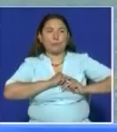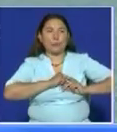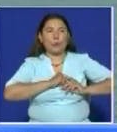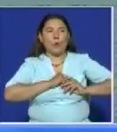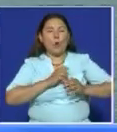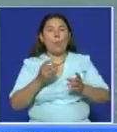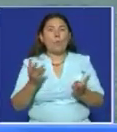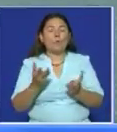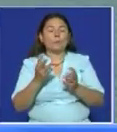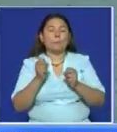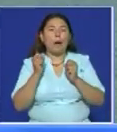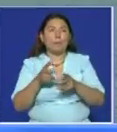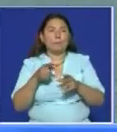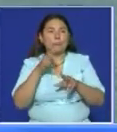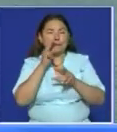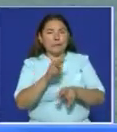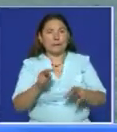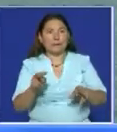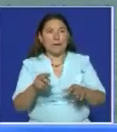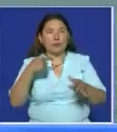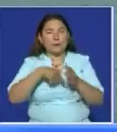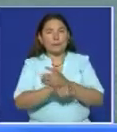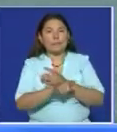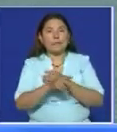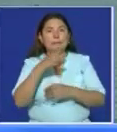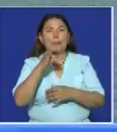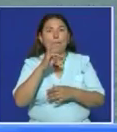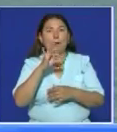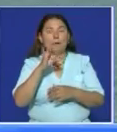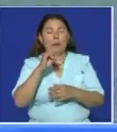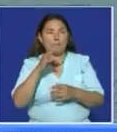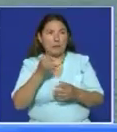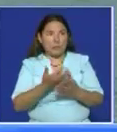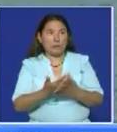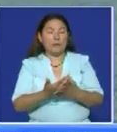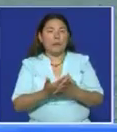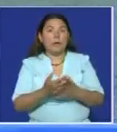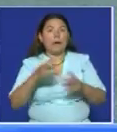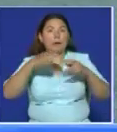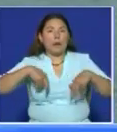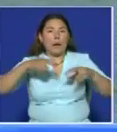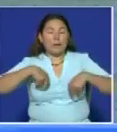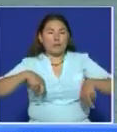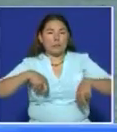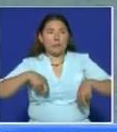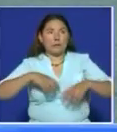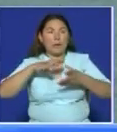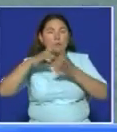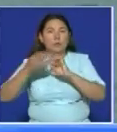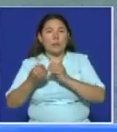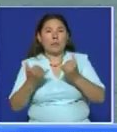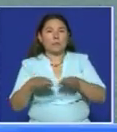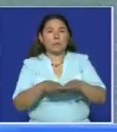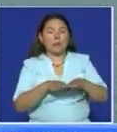қауіпсіздік комитетінің шекара қызметкерлері мен ішкі істер департаментінің қызметкерлерімен біріккен рейд ұйымдастырғанның нәтижесінде қазіргі